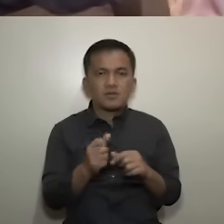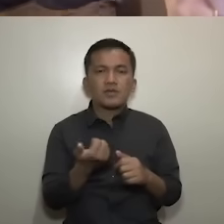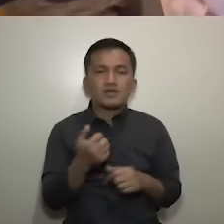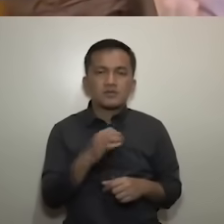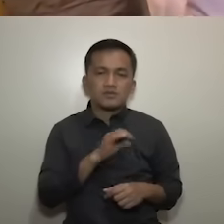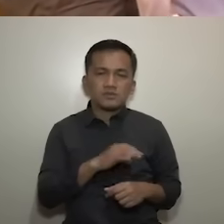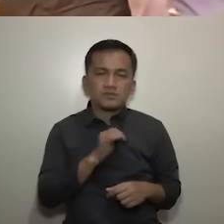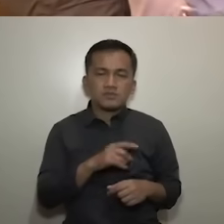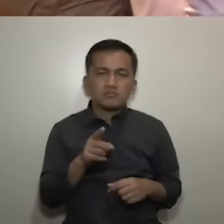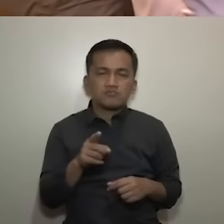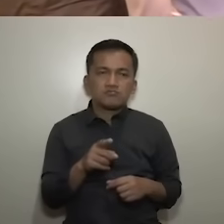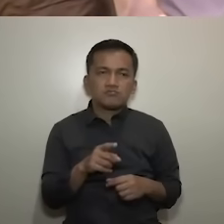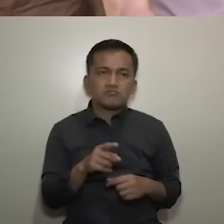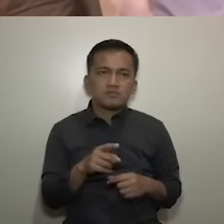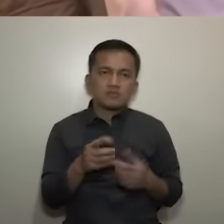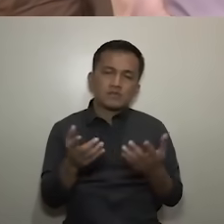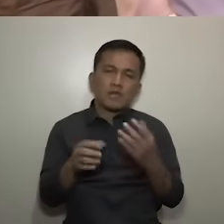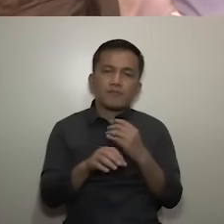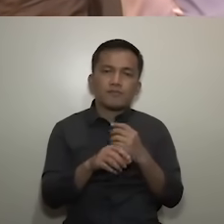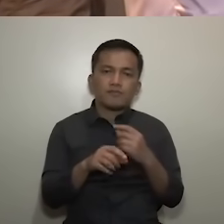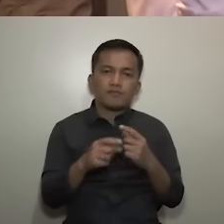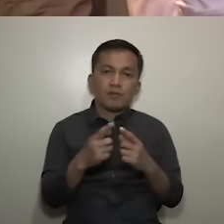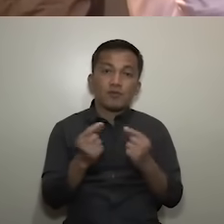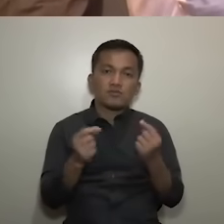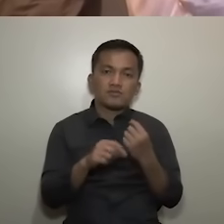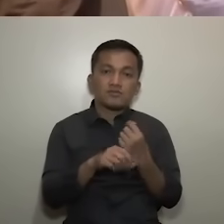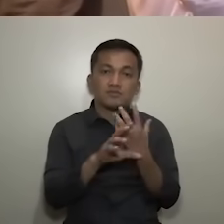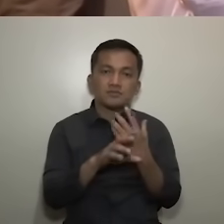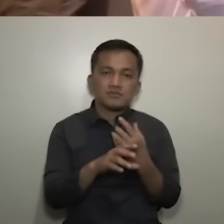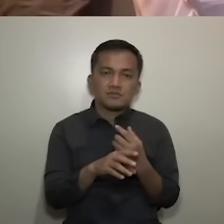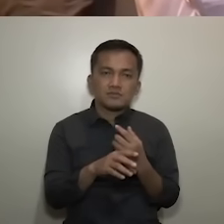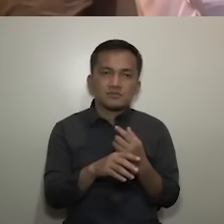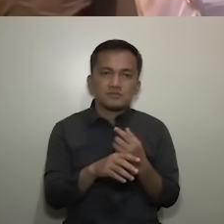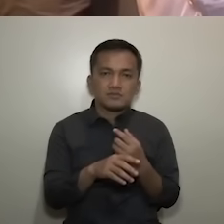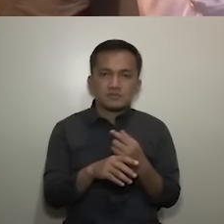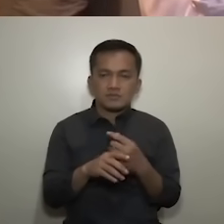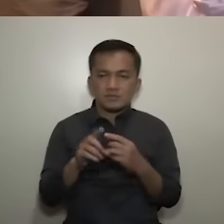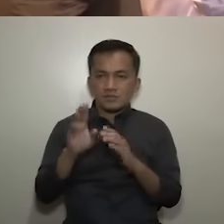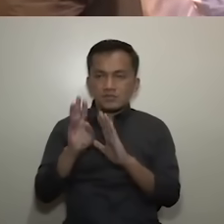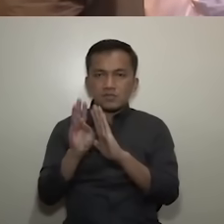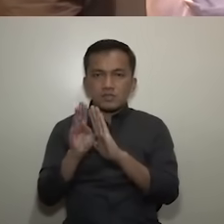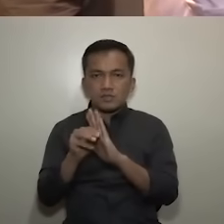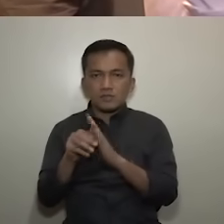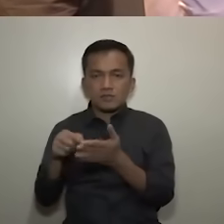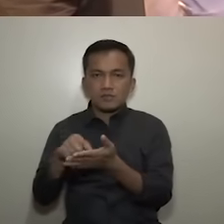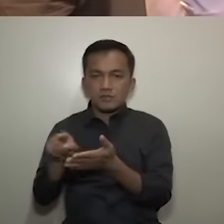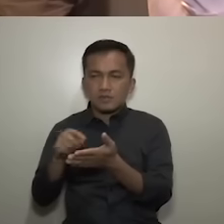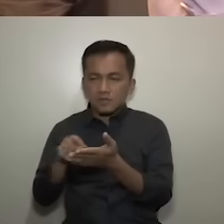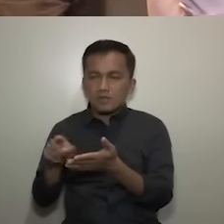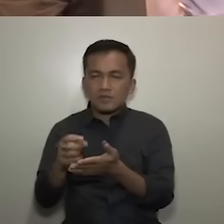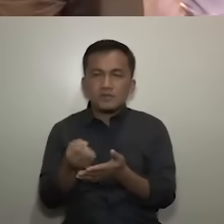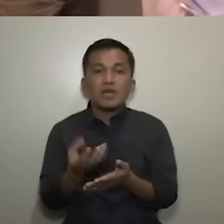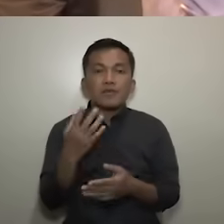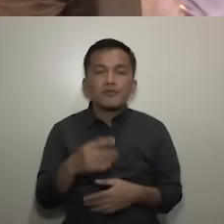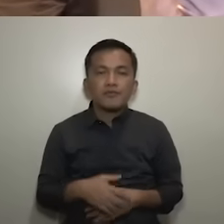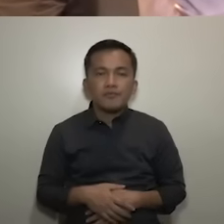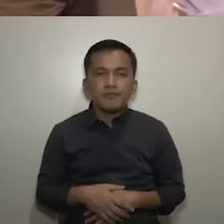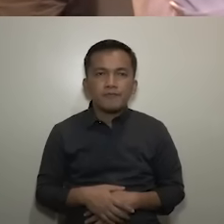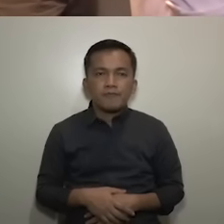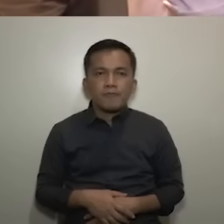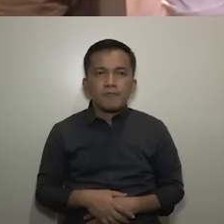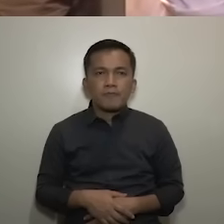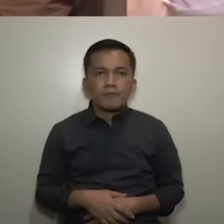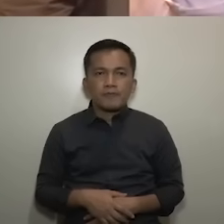kinikita niya doon habang nag, ano, sa Hapon? Ako pong sasagot. Per minute ang binabayad sa kanila doon, sir. Magkano?